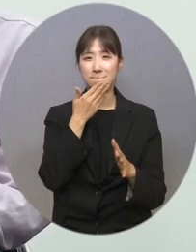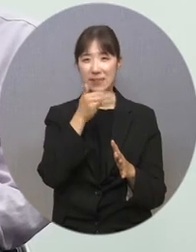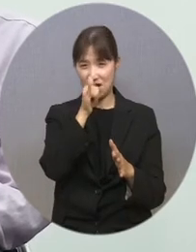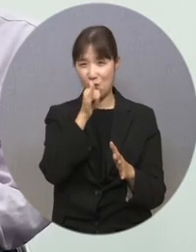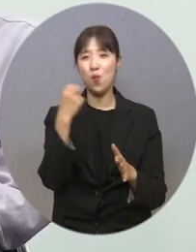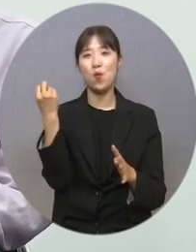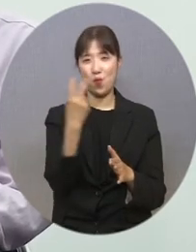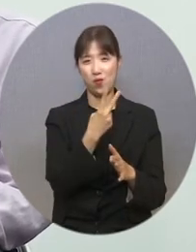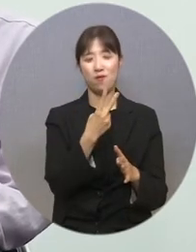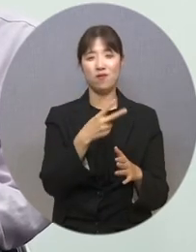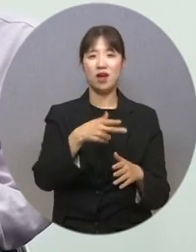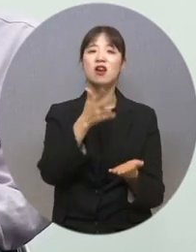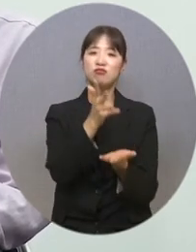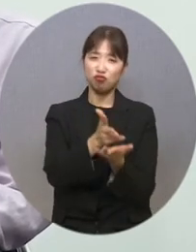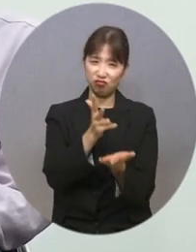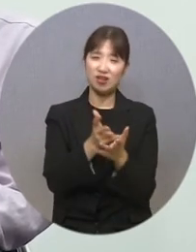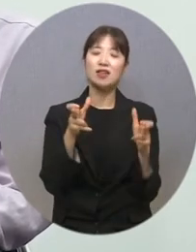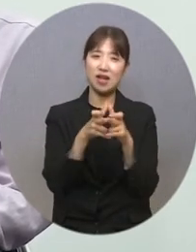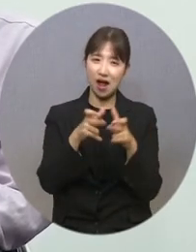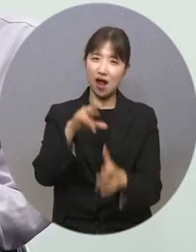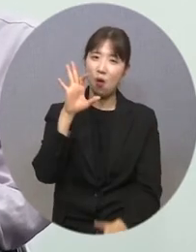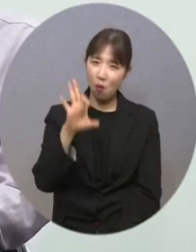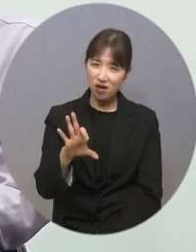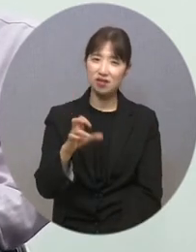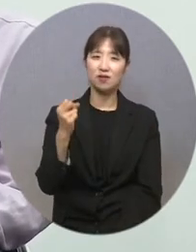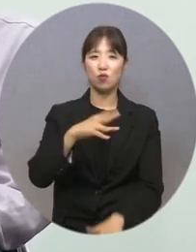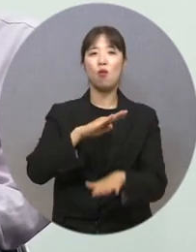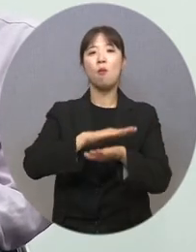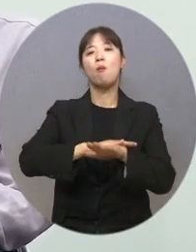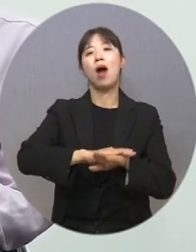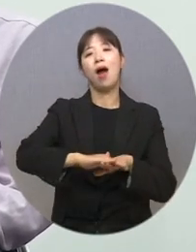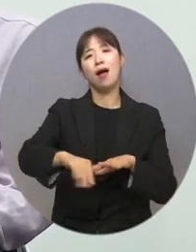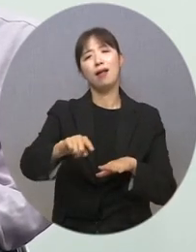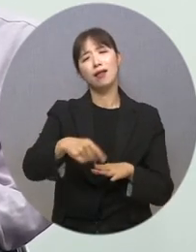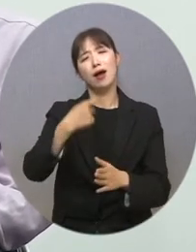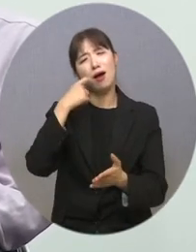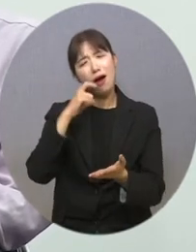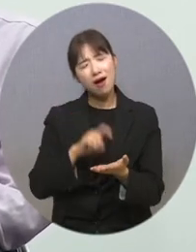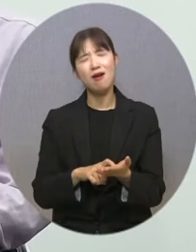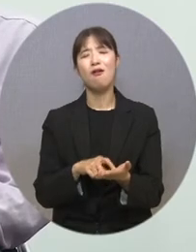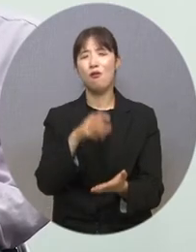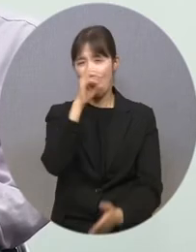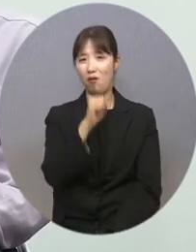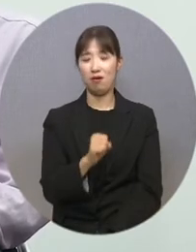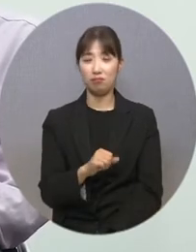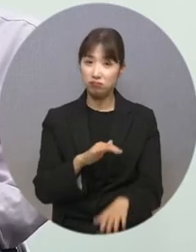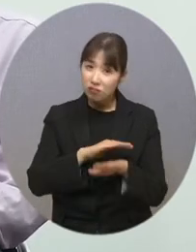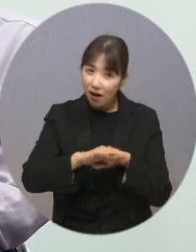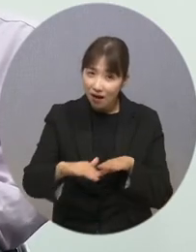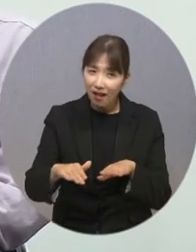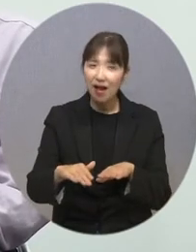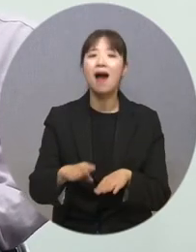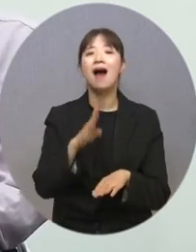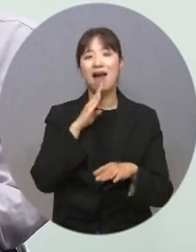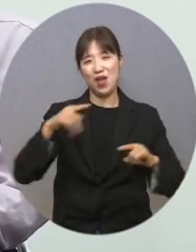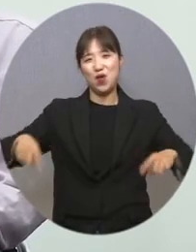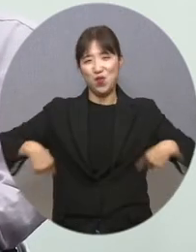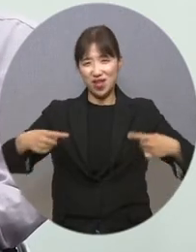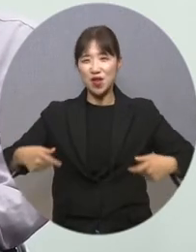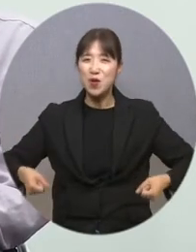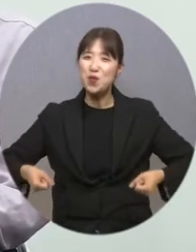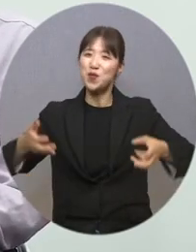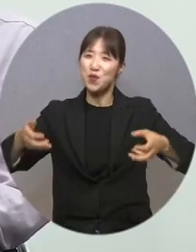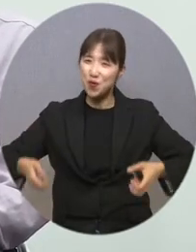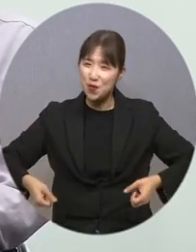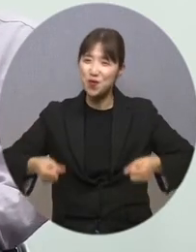으 주차 장애인 화장실을 그리고 탑 아기 너무 잘 돼 있어요 하더라구요 4 악역이 주권자 1 치워 갈